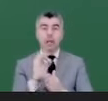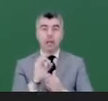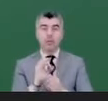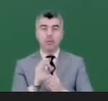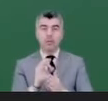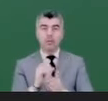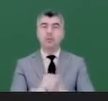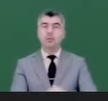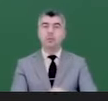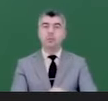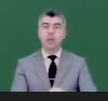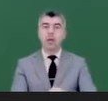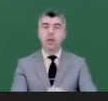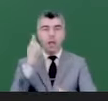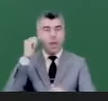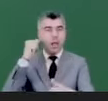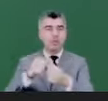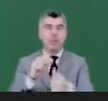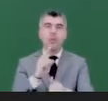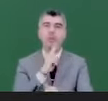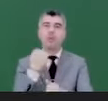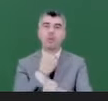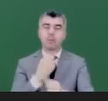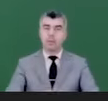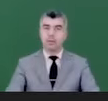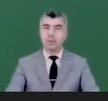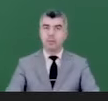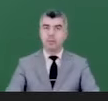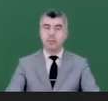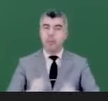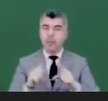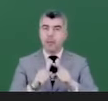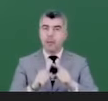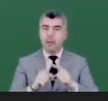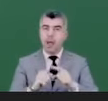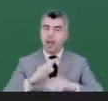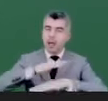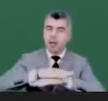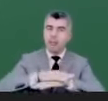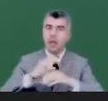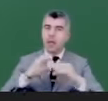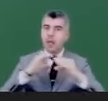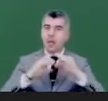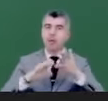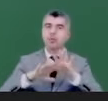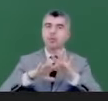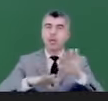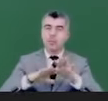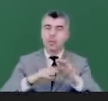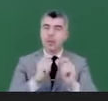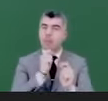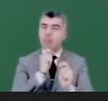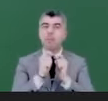التي ارستها هذه الحكومه في ماسسه الحوار الاجتماعي هناك